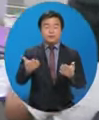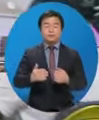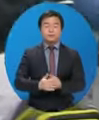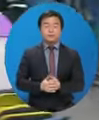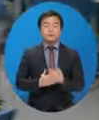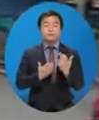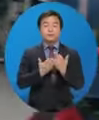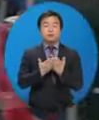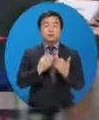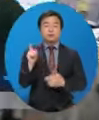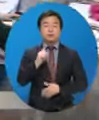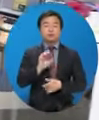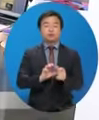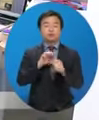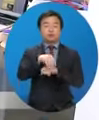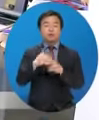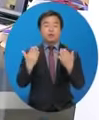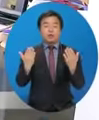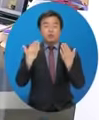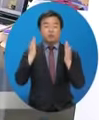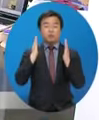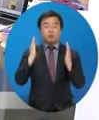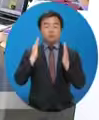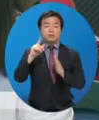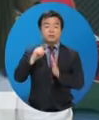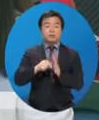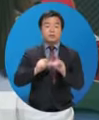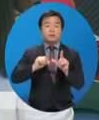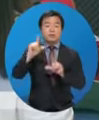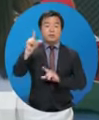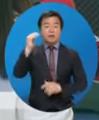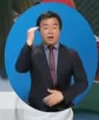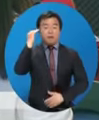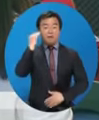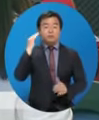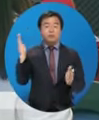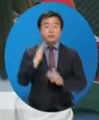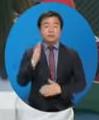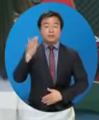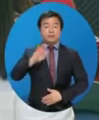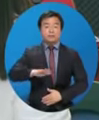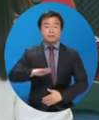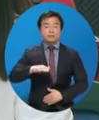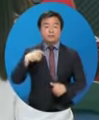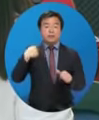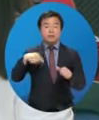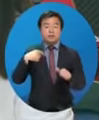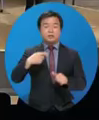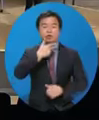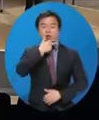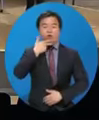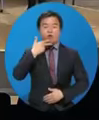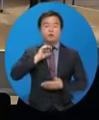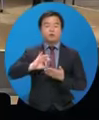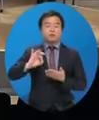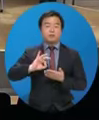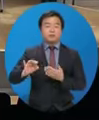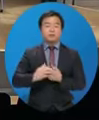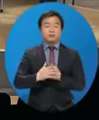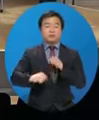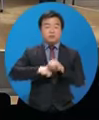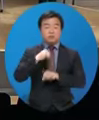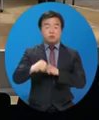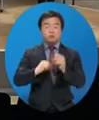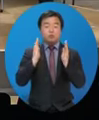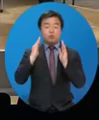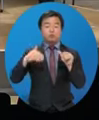제주의 한 국제학교 수업 시간. 대부분이 한국 학생이지만 수업은 모두 영어로 진행됩니다. 자유로운